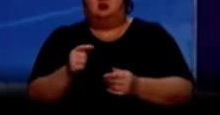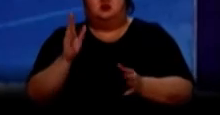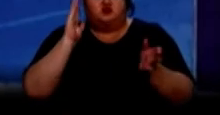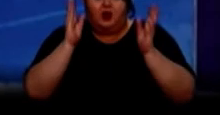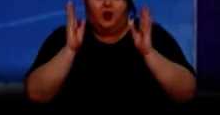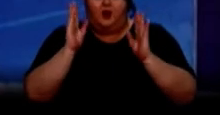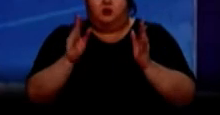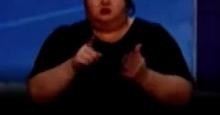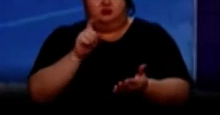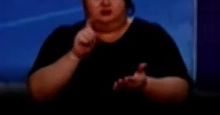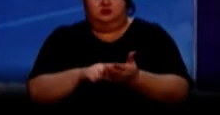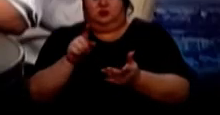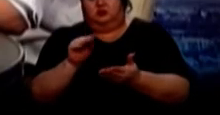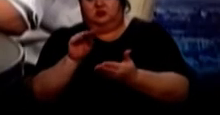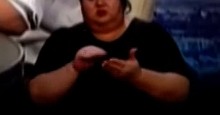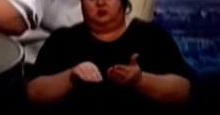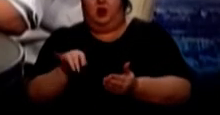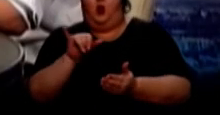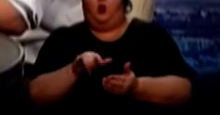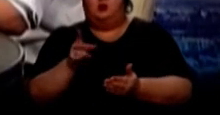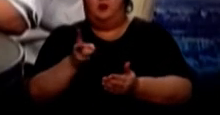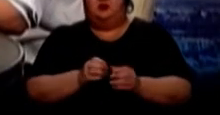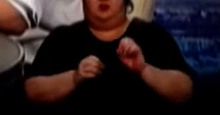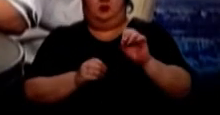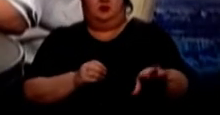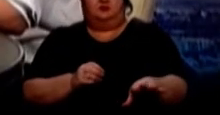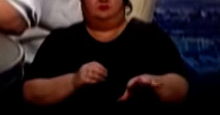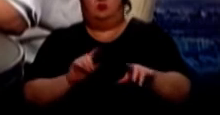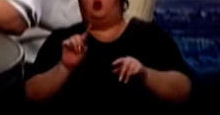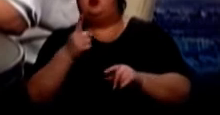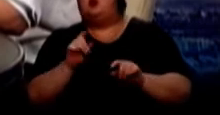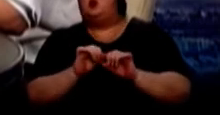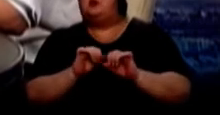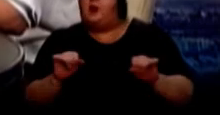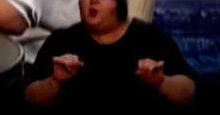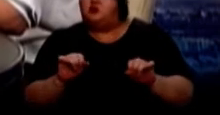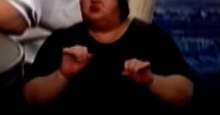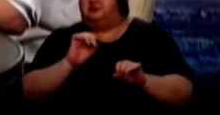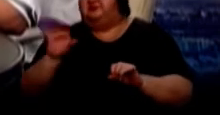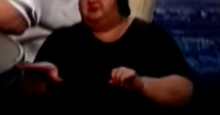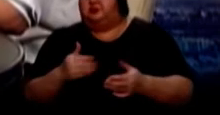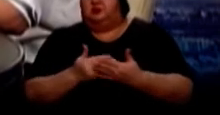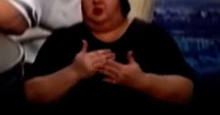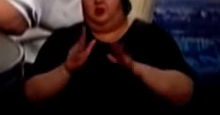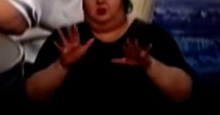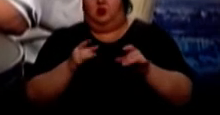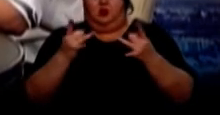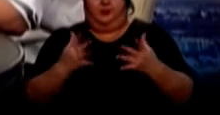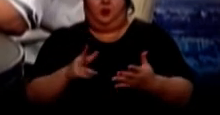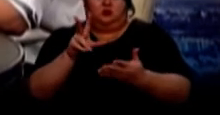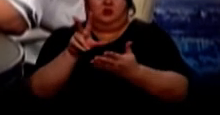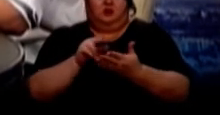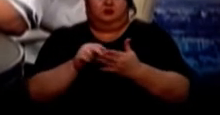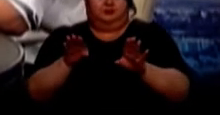Ти нажимаєш, і тобі розписано, куди потрібно відсортувати або чому не можна відсортувати. І тоді дуже просто за прикладом уже